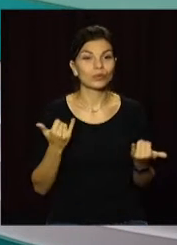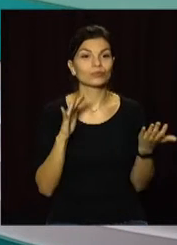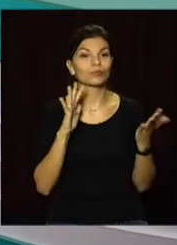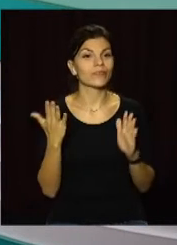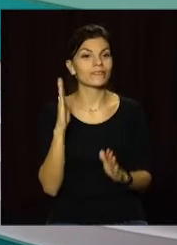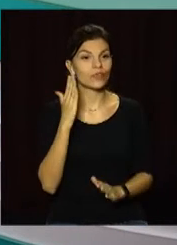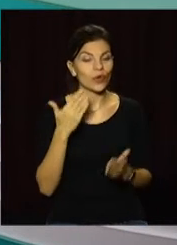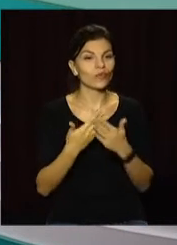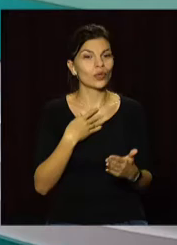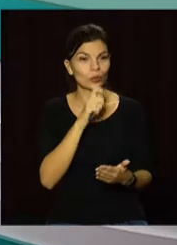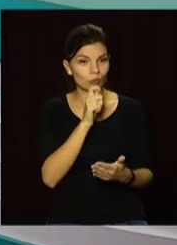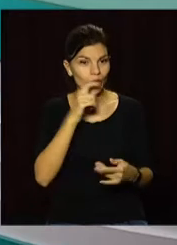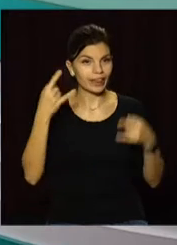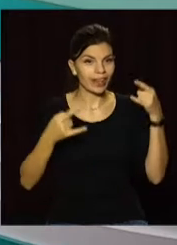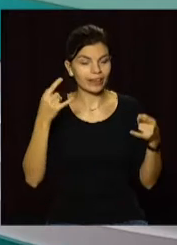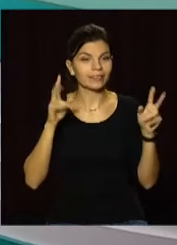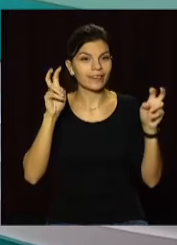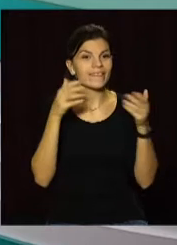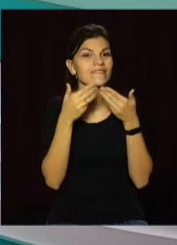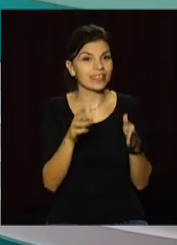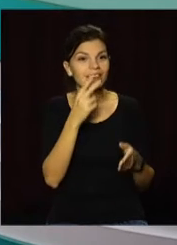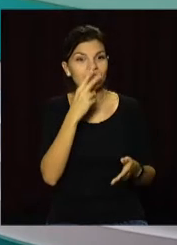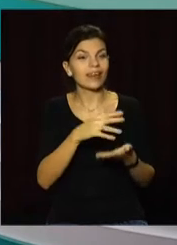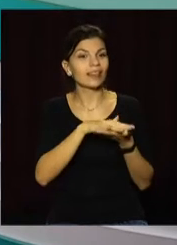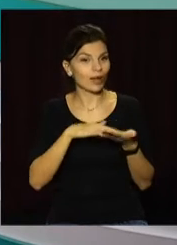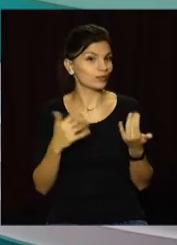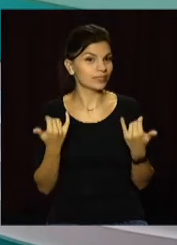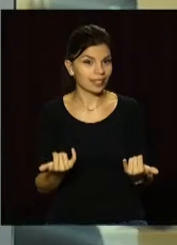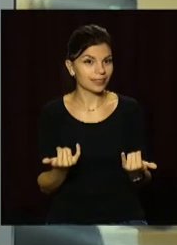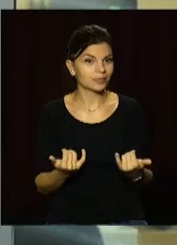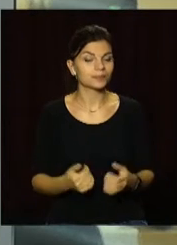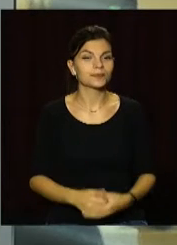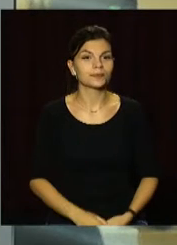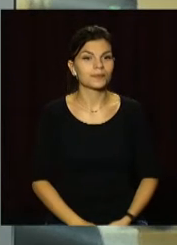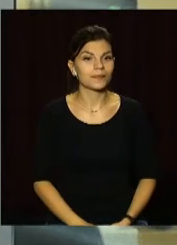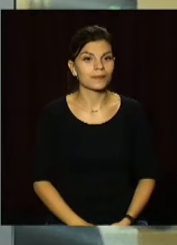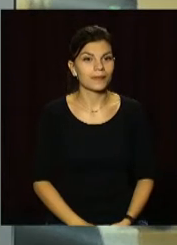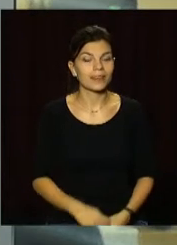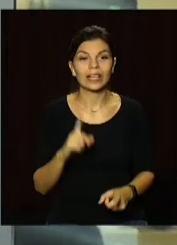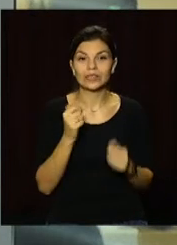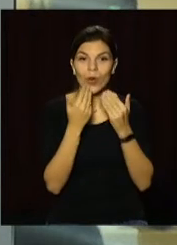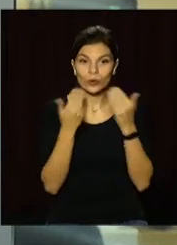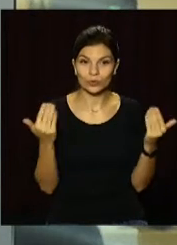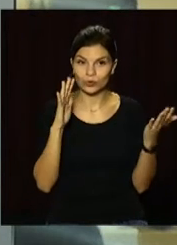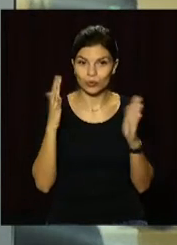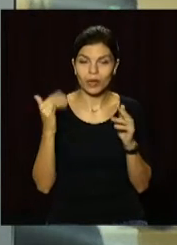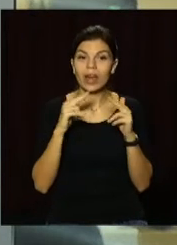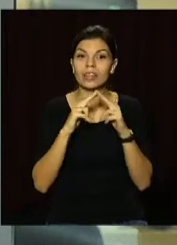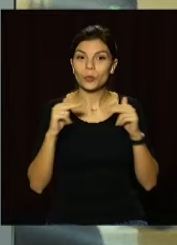події вівторка від журналістів телеканалу «Відкритий» дивіться просто зараз. За останню добу на